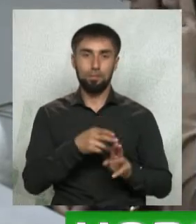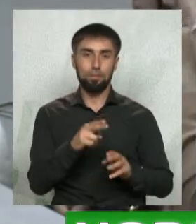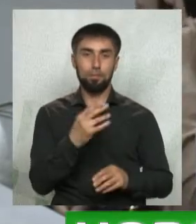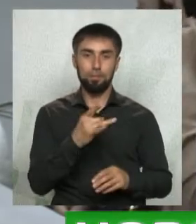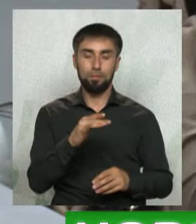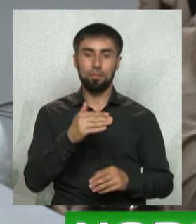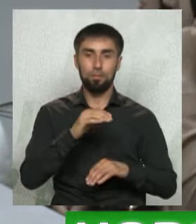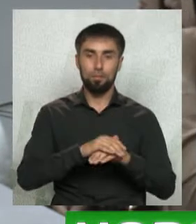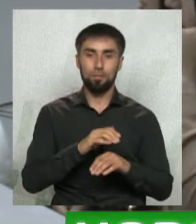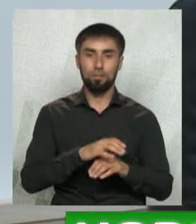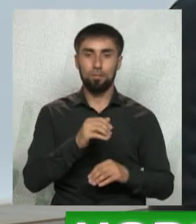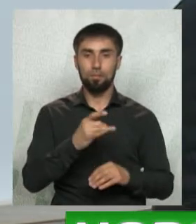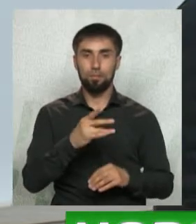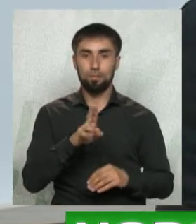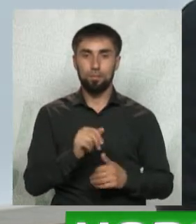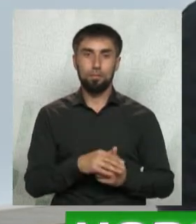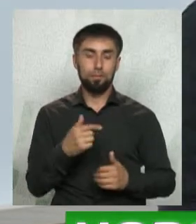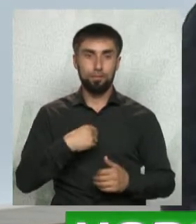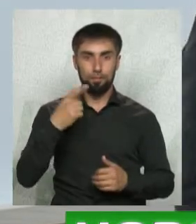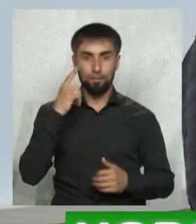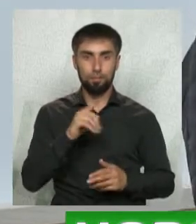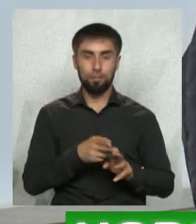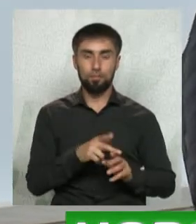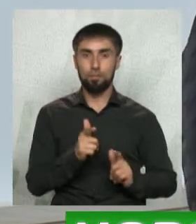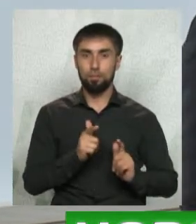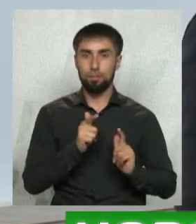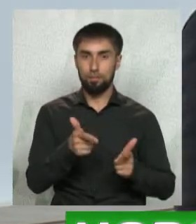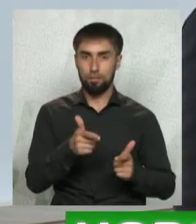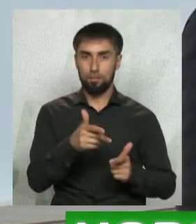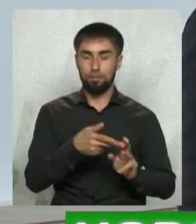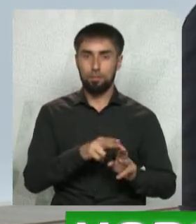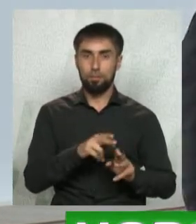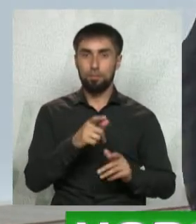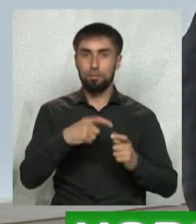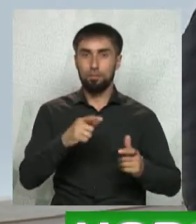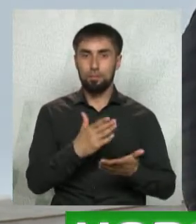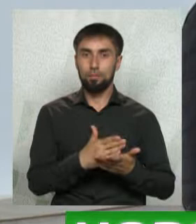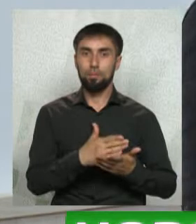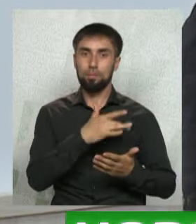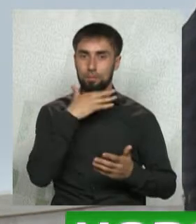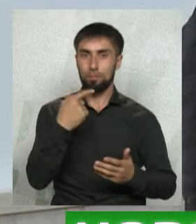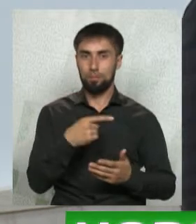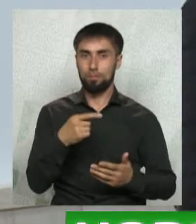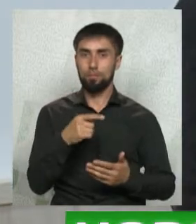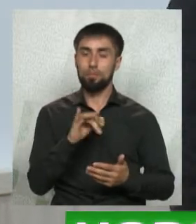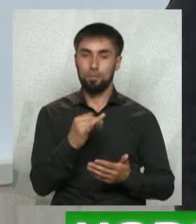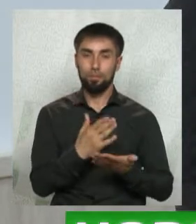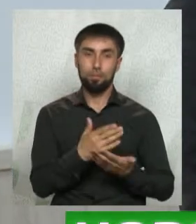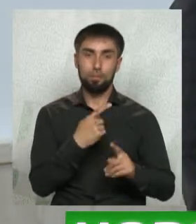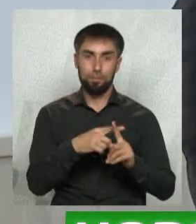цитаты, факты, статистика. Мы считаем, что у вступительных экзаменов есть очень много минусов. Есть плюсы, конечно, но и минусы тоже